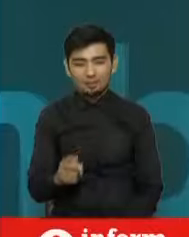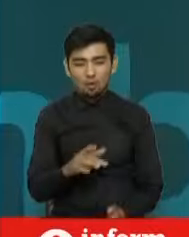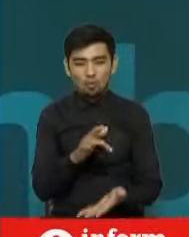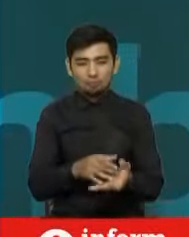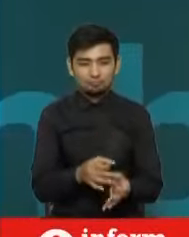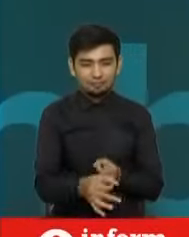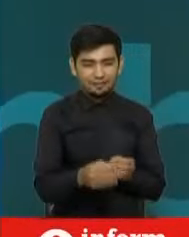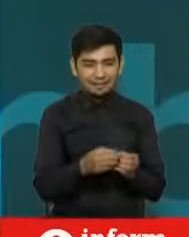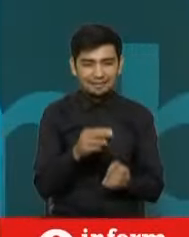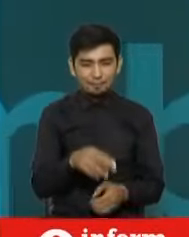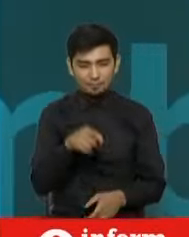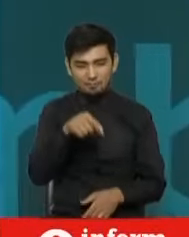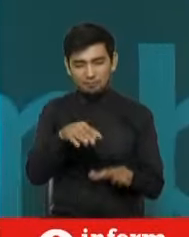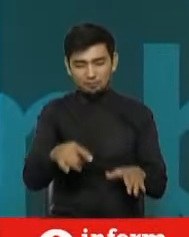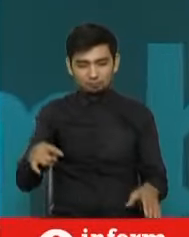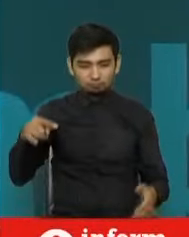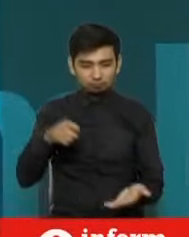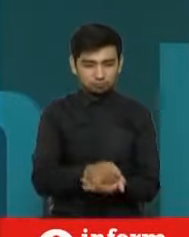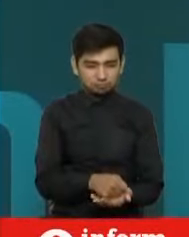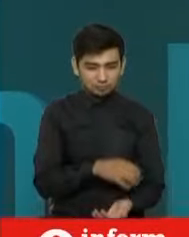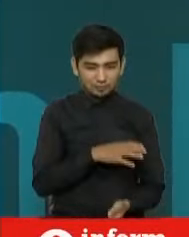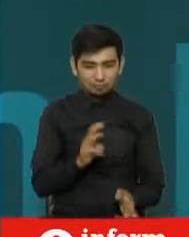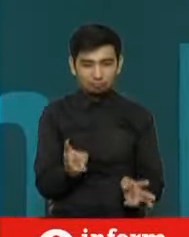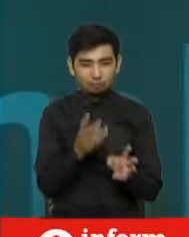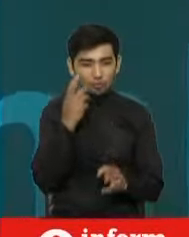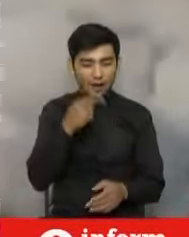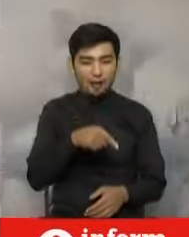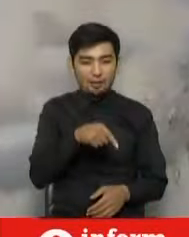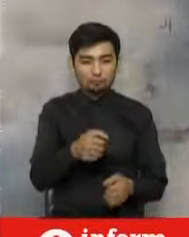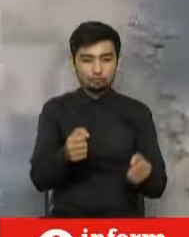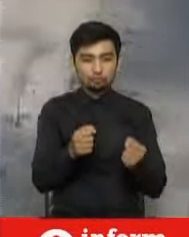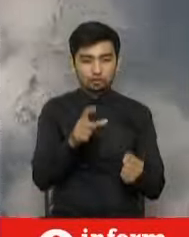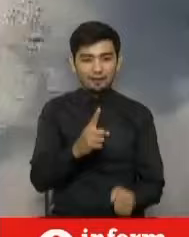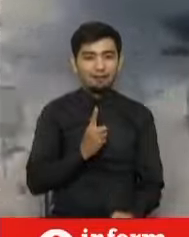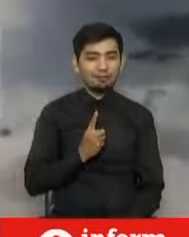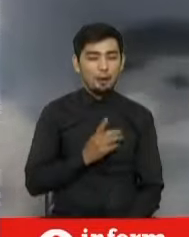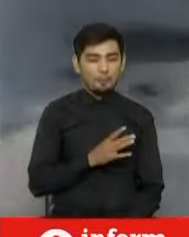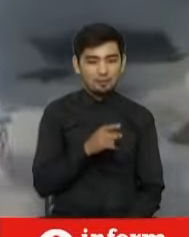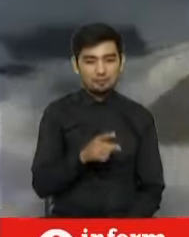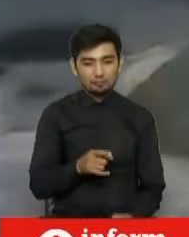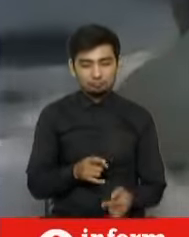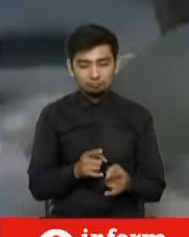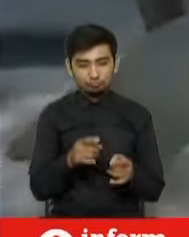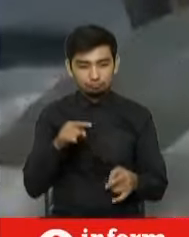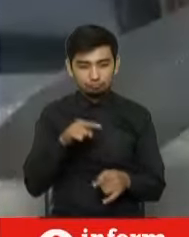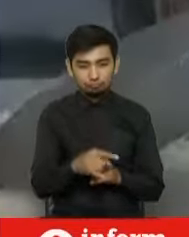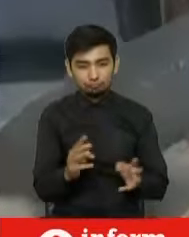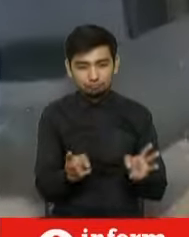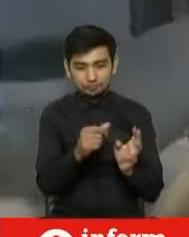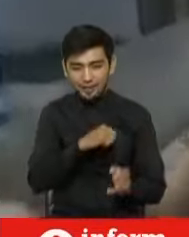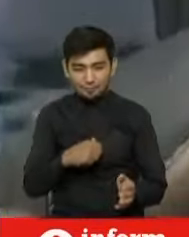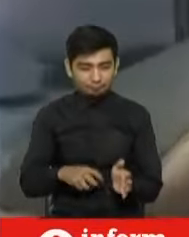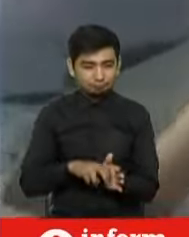болған ұшақ апат себеп. Әуе кемесі жерге құлап, отқа оранғанда ішінде ұшқыш жалғыз болған екен. Ол өртенген әуе көлігінен өзі шығыпты.